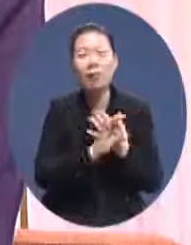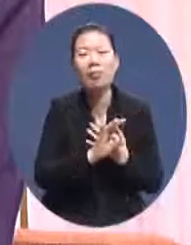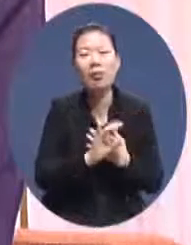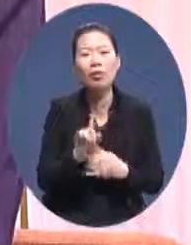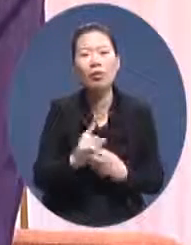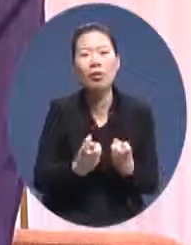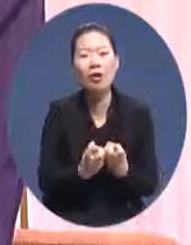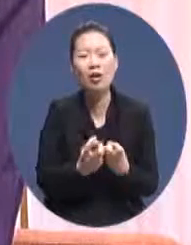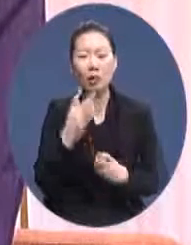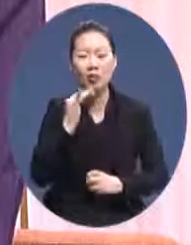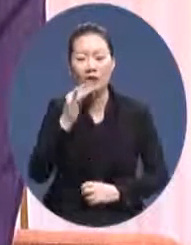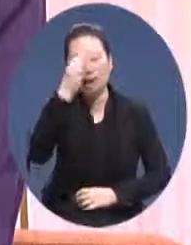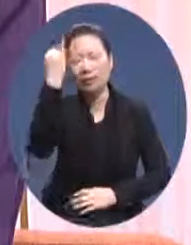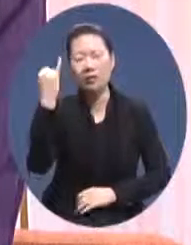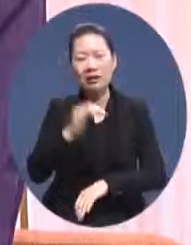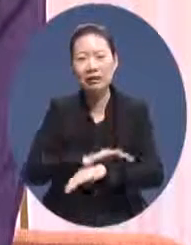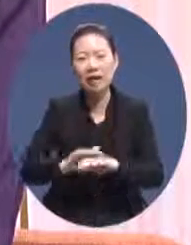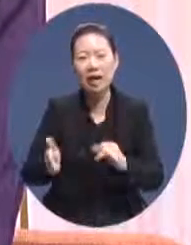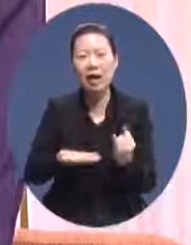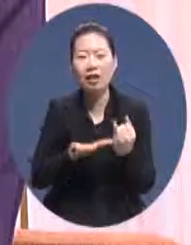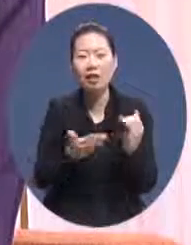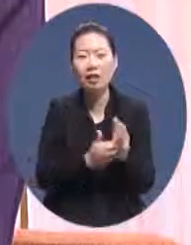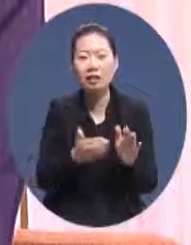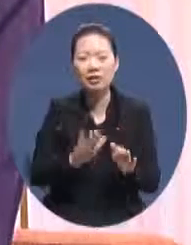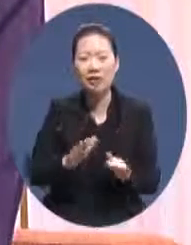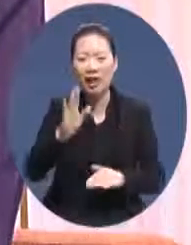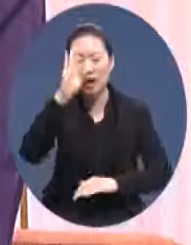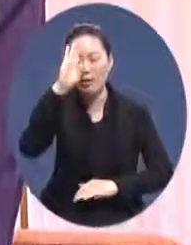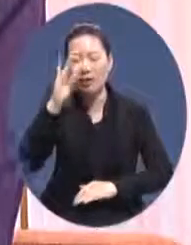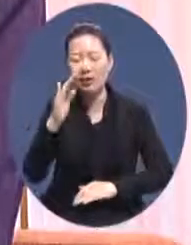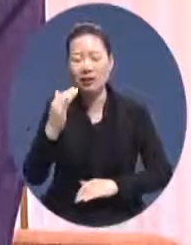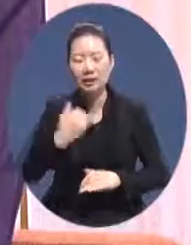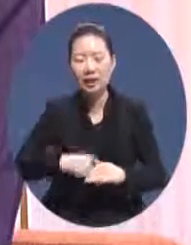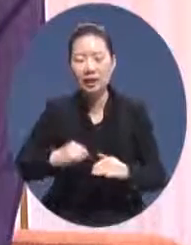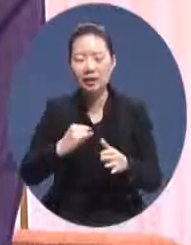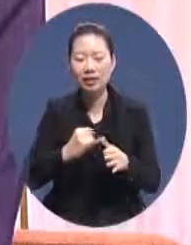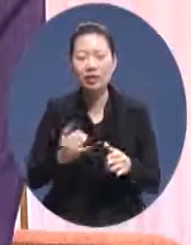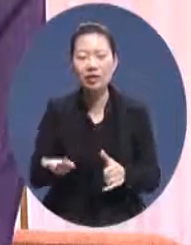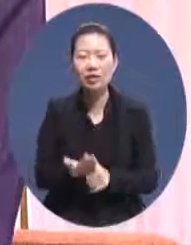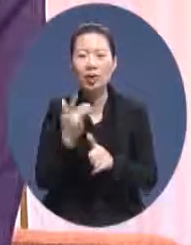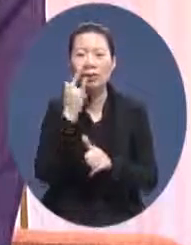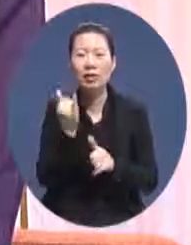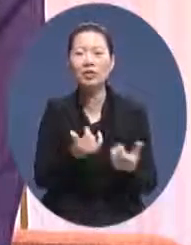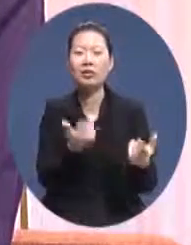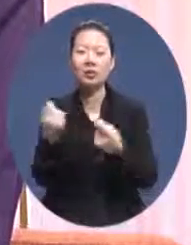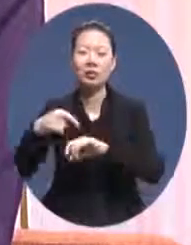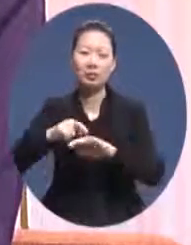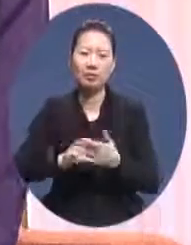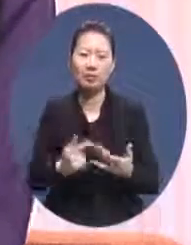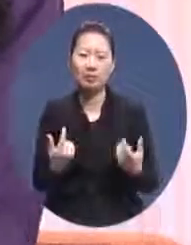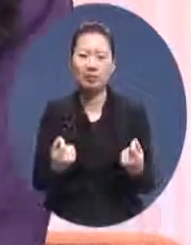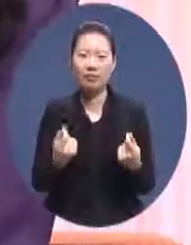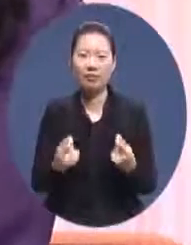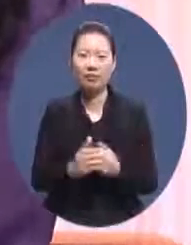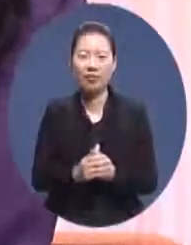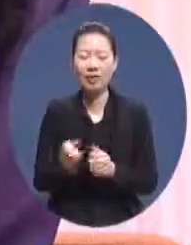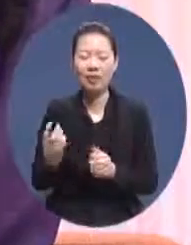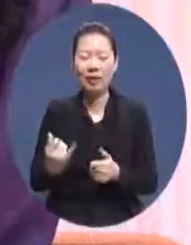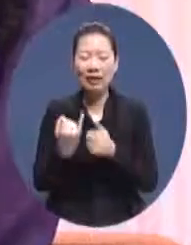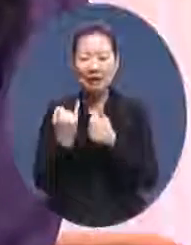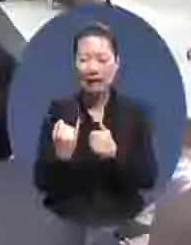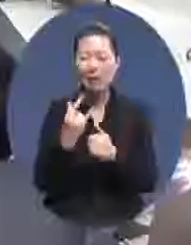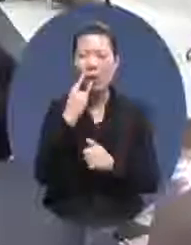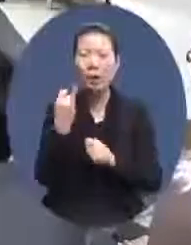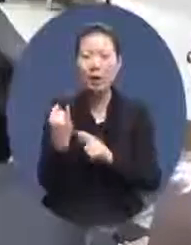너무 잘해주셨지만 이제 그게 그 아픈 아이를 키우는 엄마들의 이제 공통적인 마음인 것 같아요. 그리고 또 일하는 엄마들이